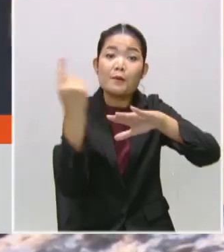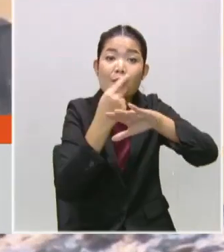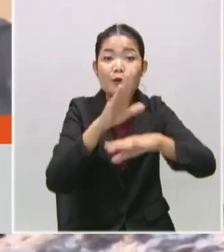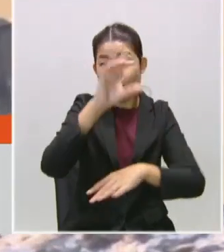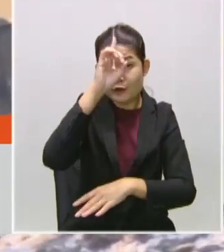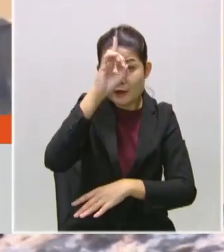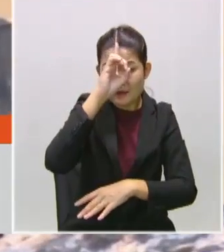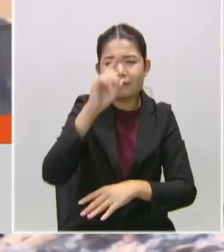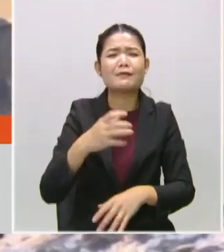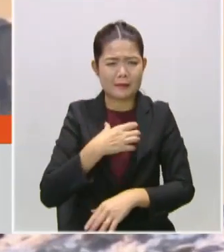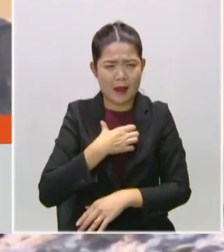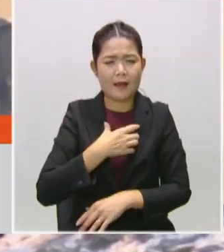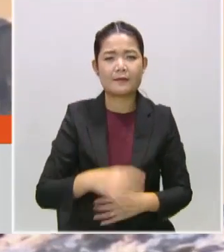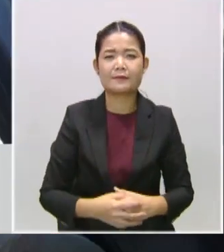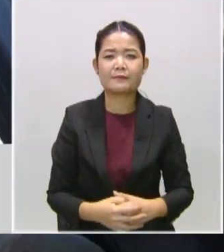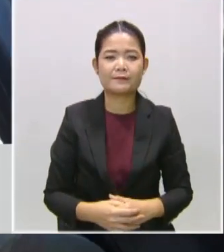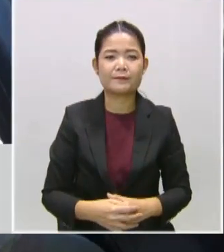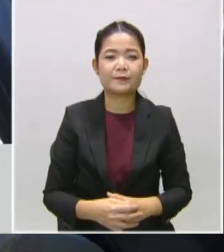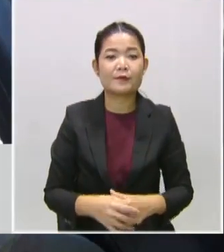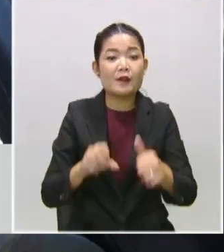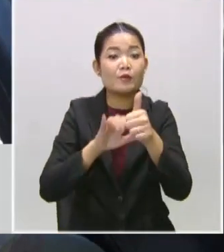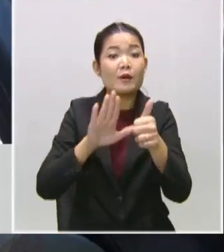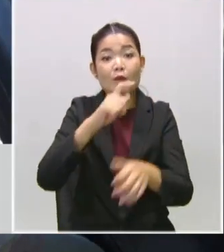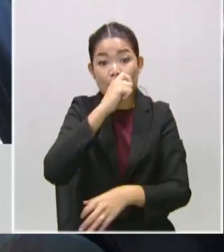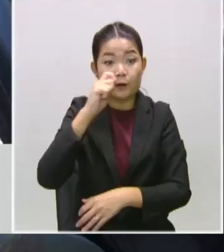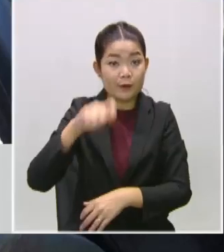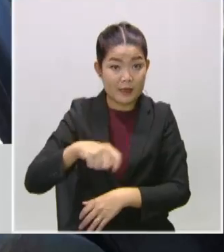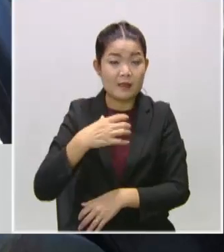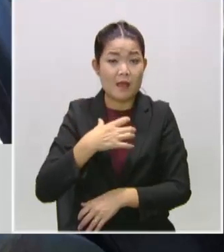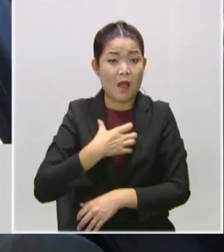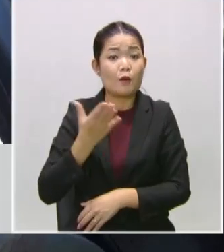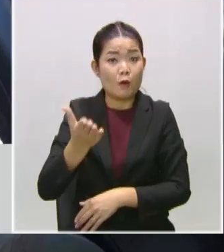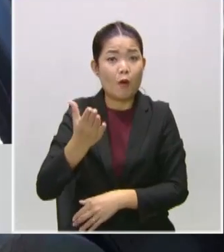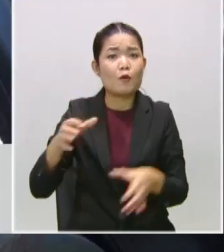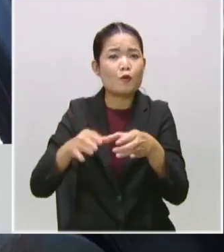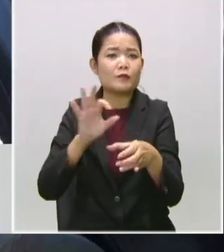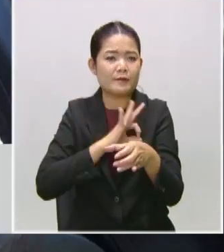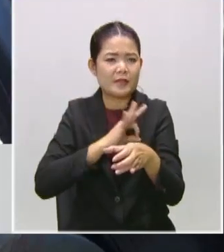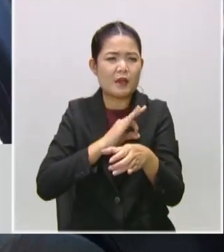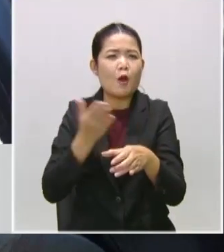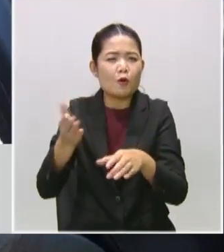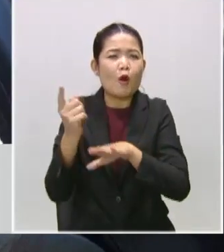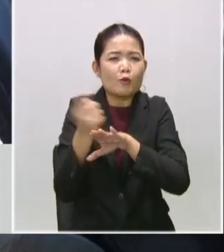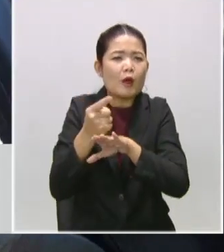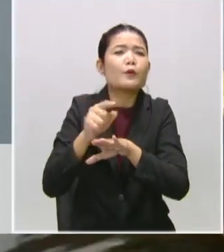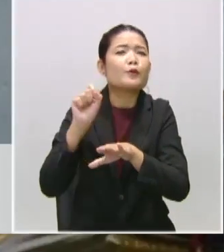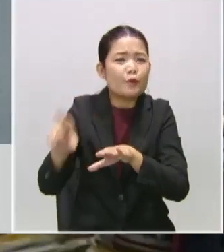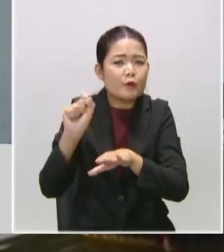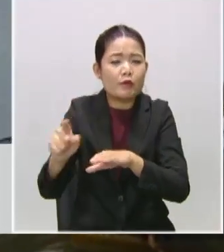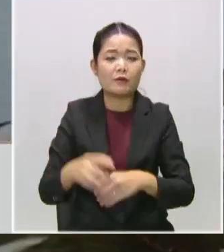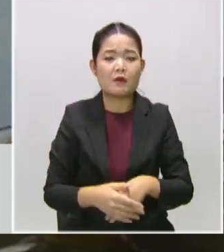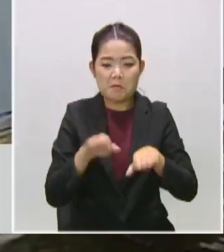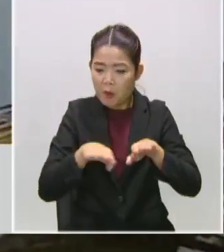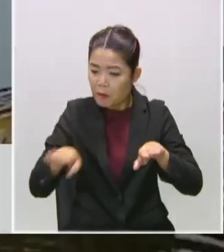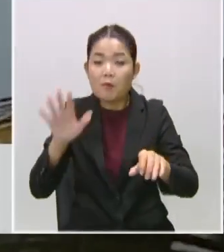อรมันไทเกอร์เช่นกันนอกจากนี้ผู้นำยูเครนยังเร่งเร้าให้พันธมิตรตะวันตกส่งรถถังมาให้อย่างรวดเร็วและให้มีจำนวนเ